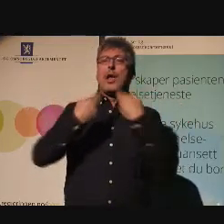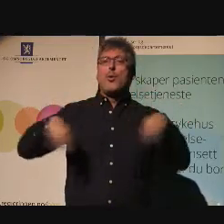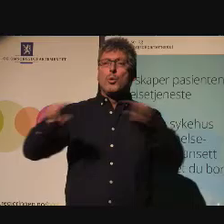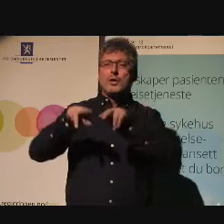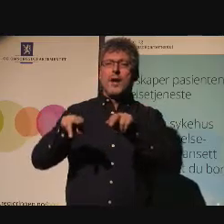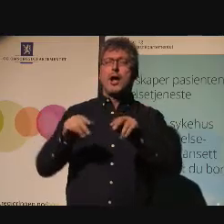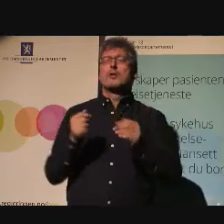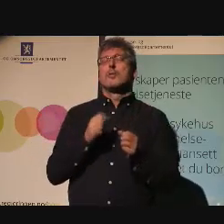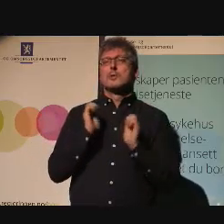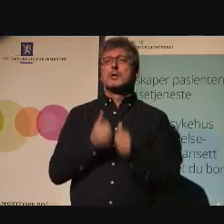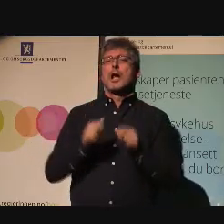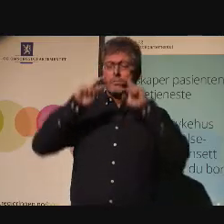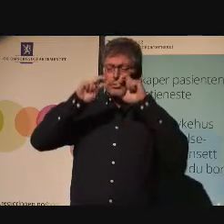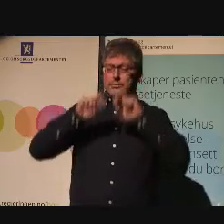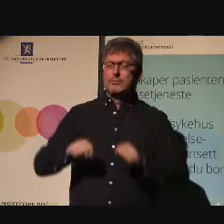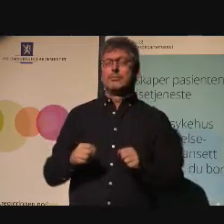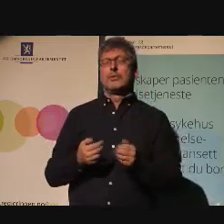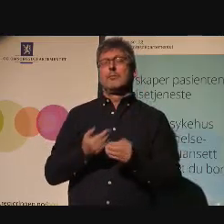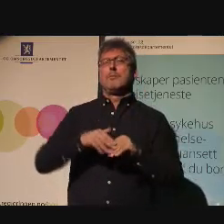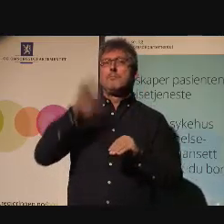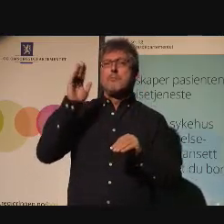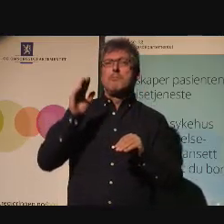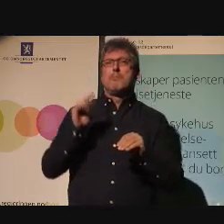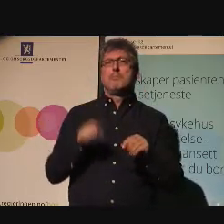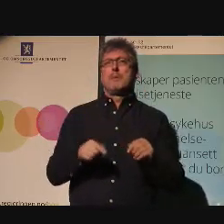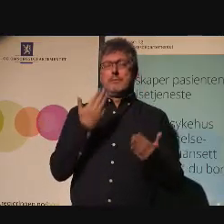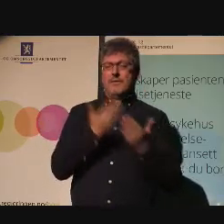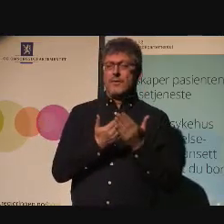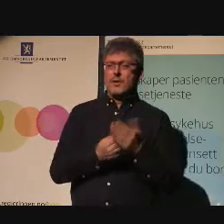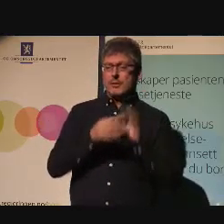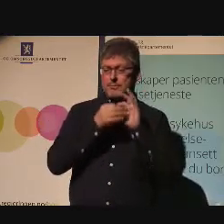ytterligere forslag knyttet til tiltak på hele